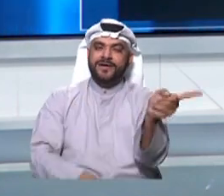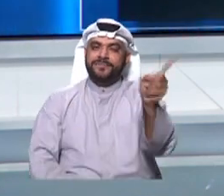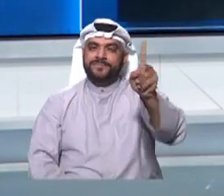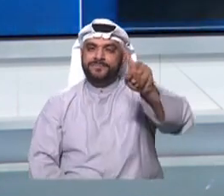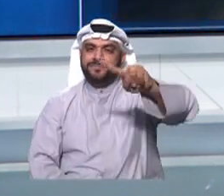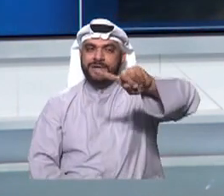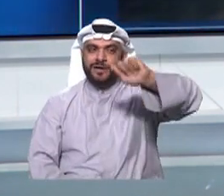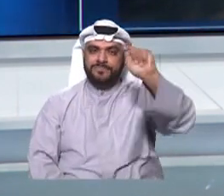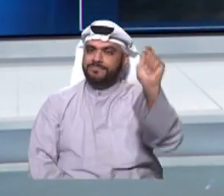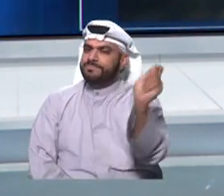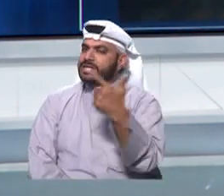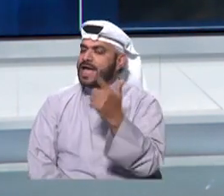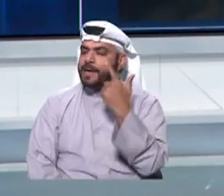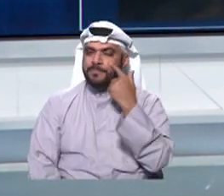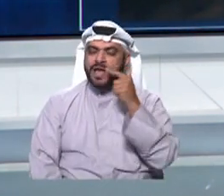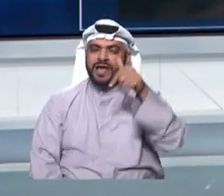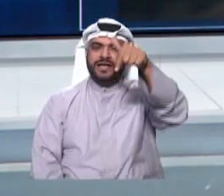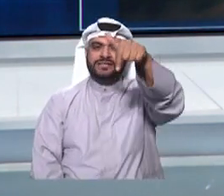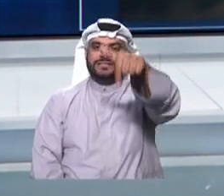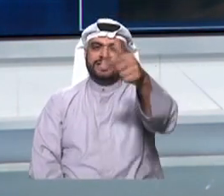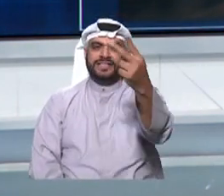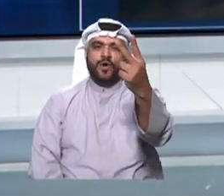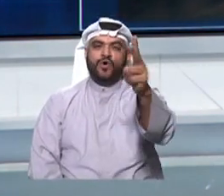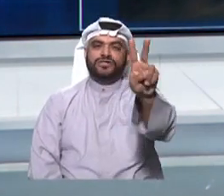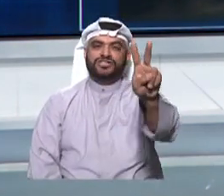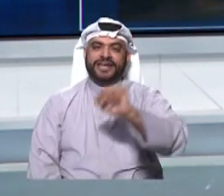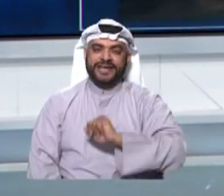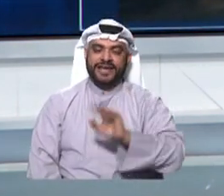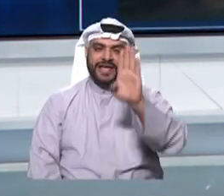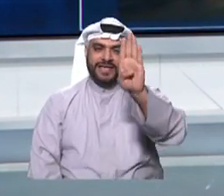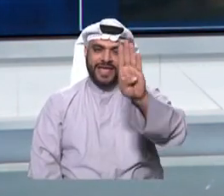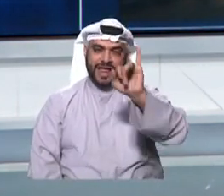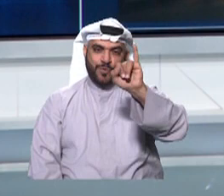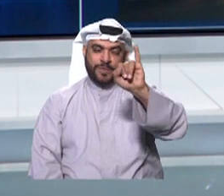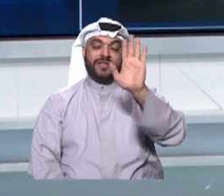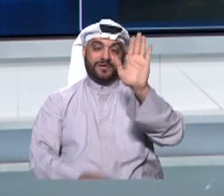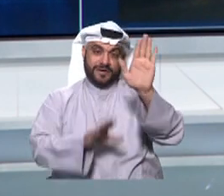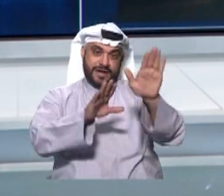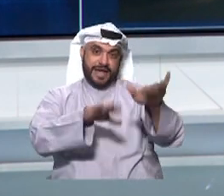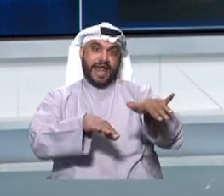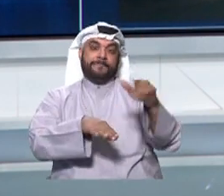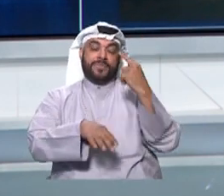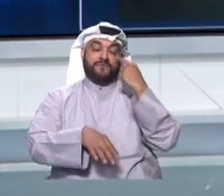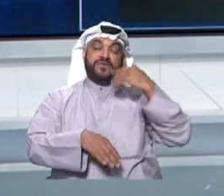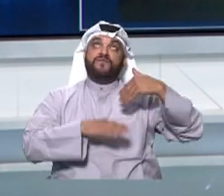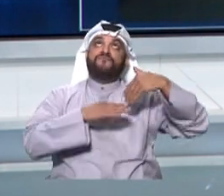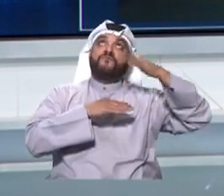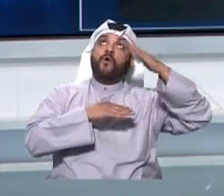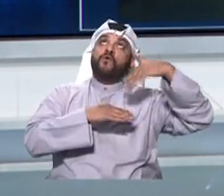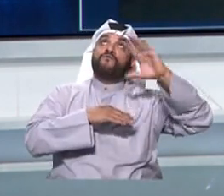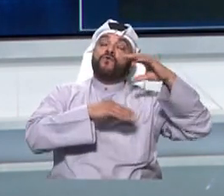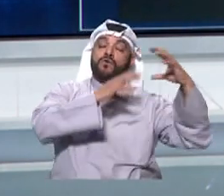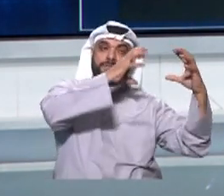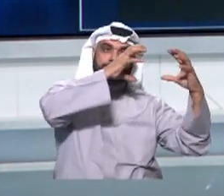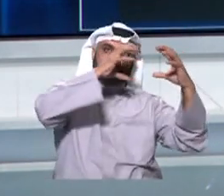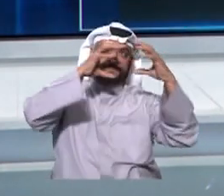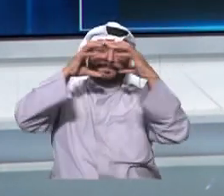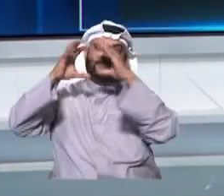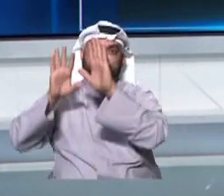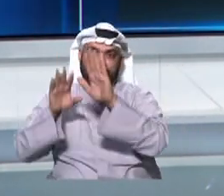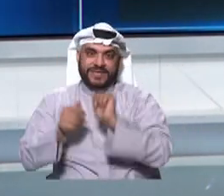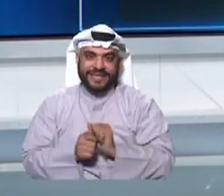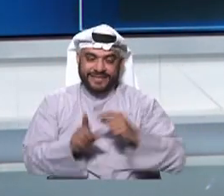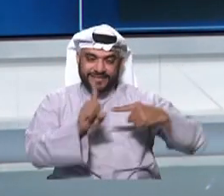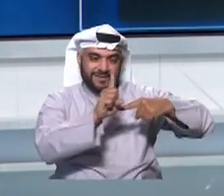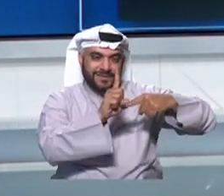8 إلى 26 كيلومتر في الساعة، وظهور لبعض السحب المتفرقة. درجة الحرارة العظمى